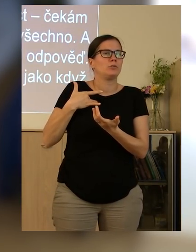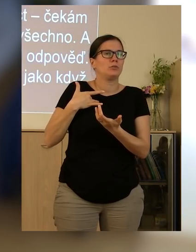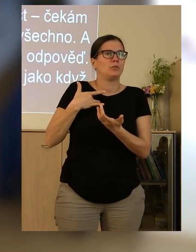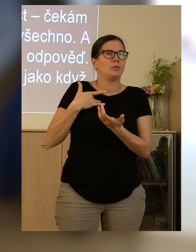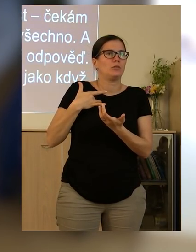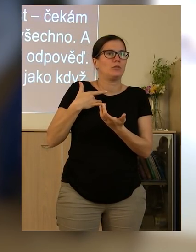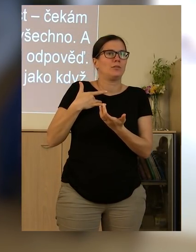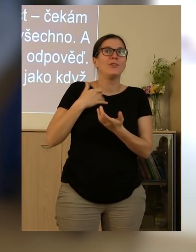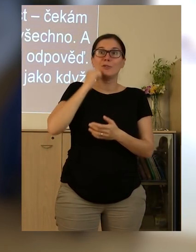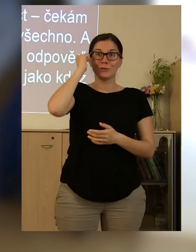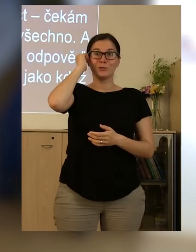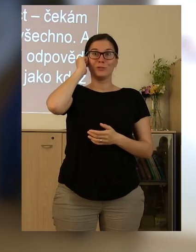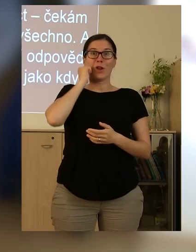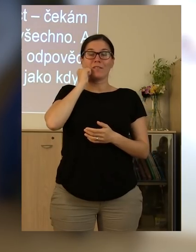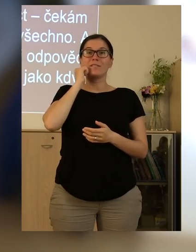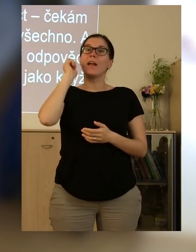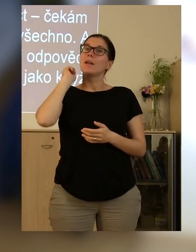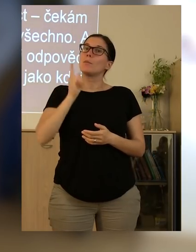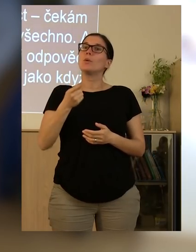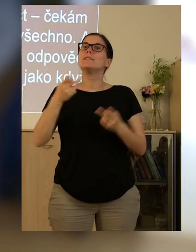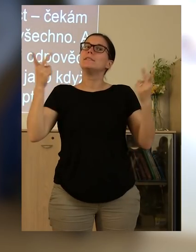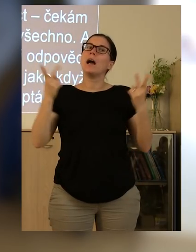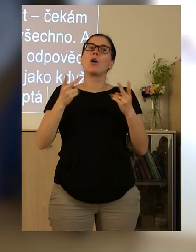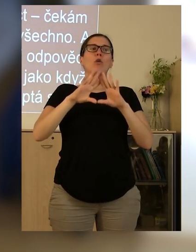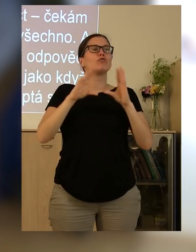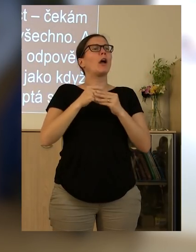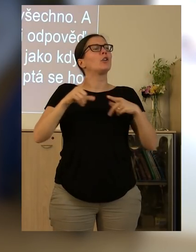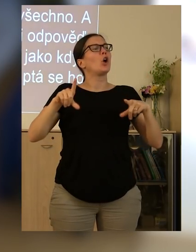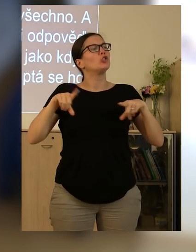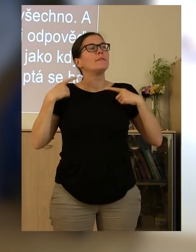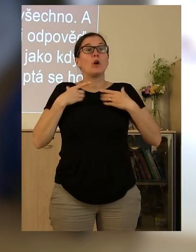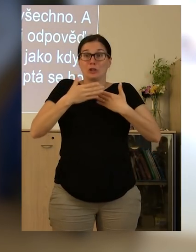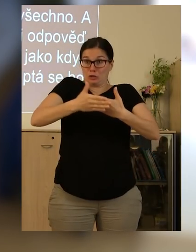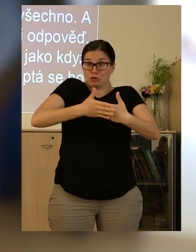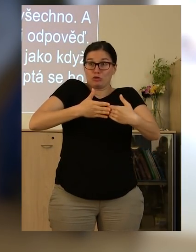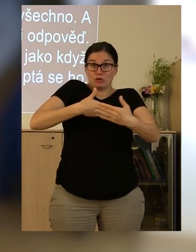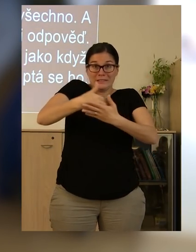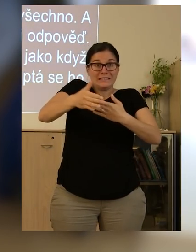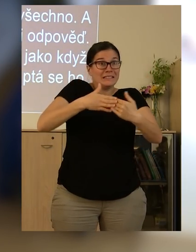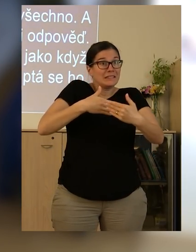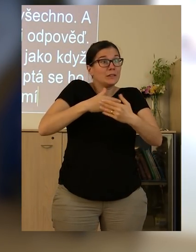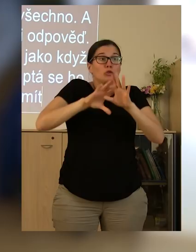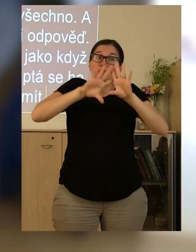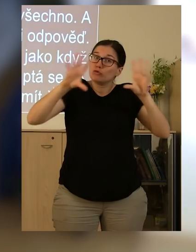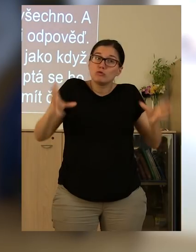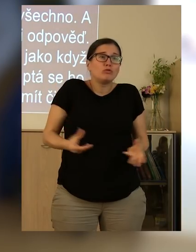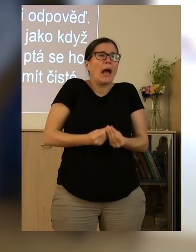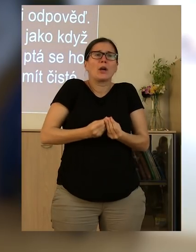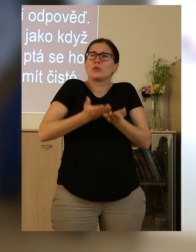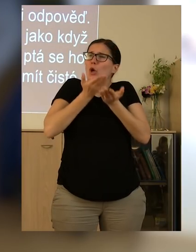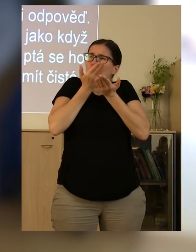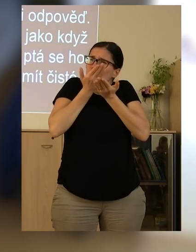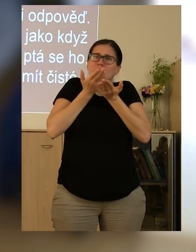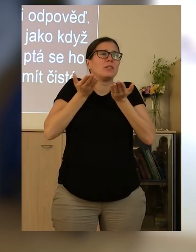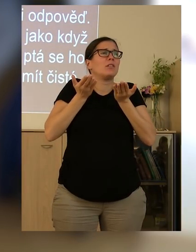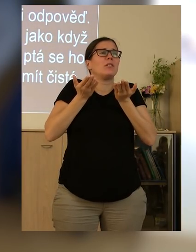Člověk musí nejdřív mít úplně čistý svoje konto, aby mohl položit tuto otázku, aby se mohl obrátit k této síle. A